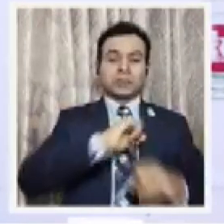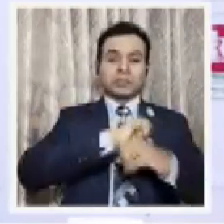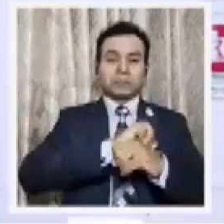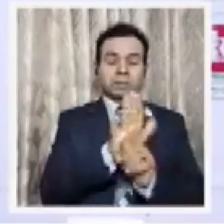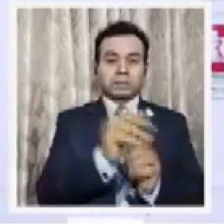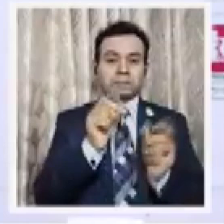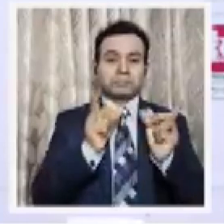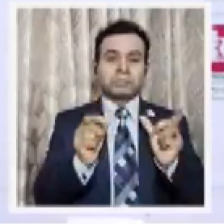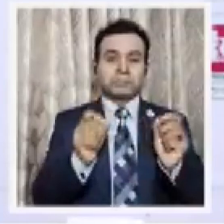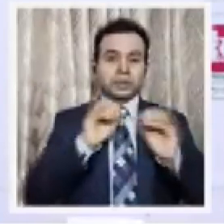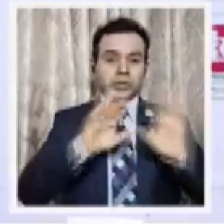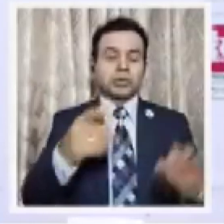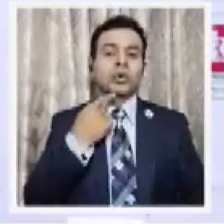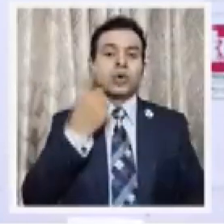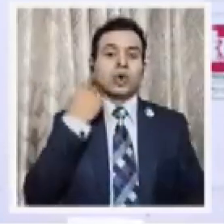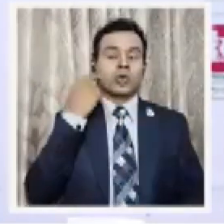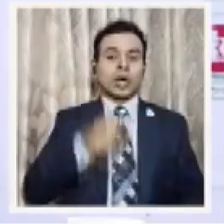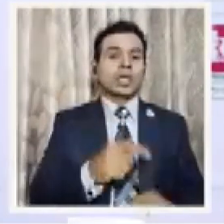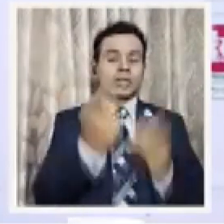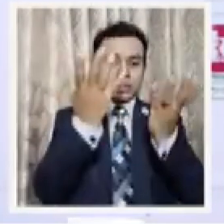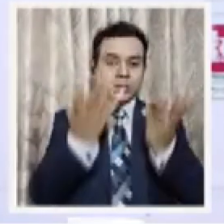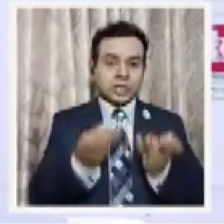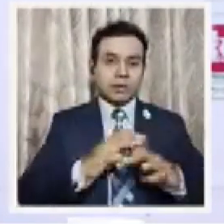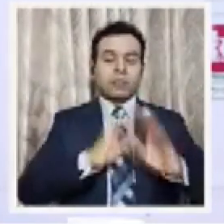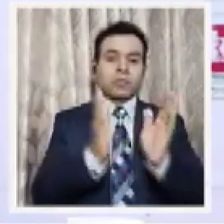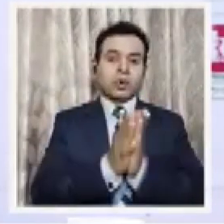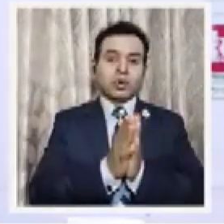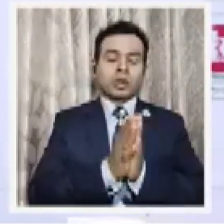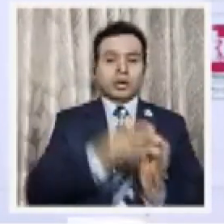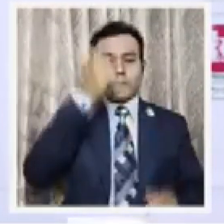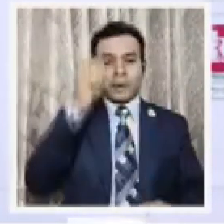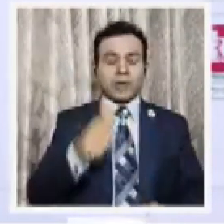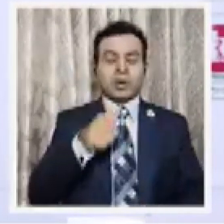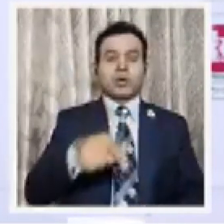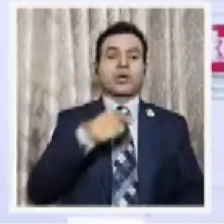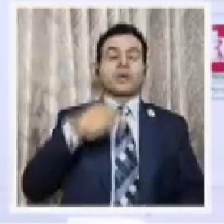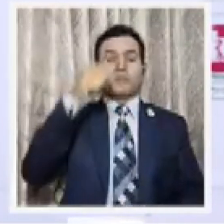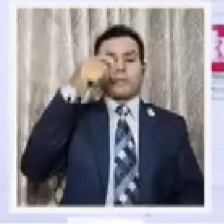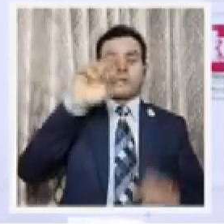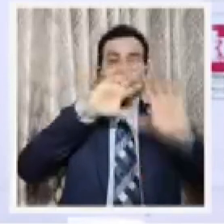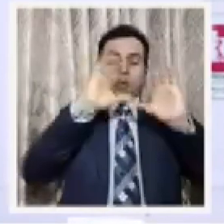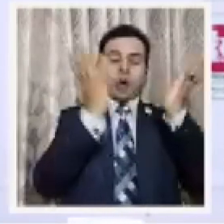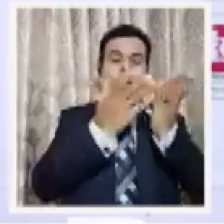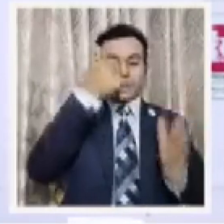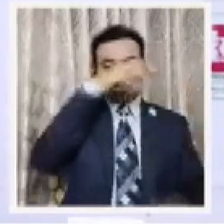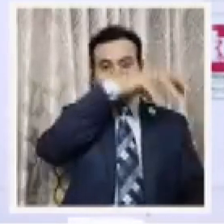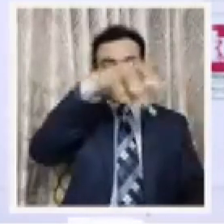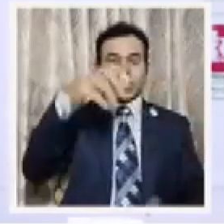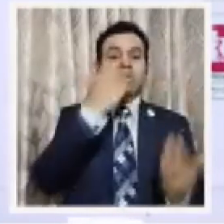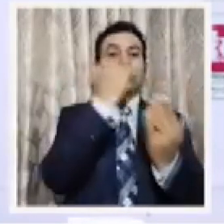31 ডিসেম্বর 2019 সাল থেকে এই করোনা ভাইরাস এর আক্রমণ শুরু হওয়ার পর থেকে গতকাল 24 জুলাই 2020